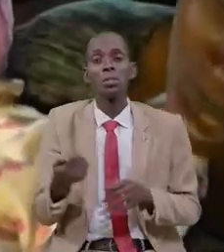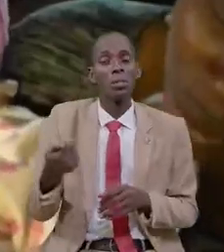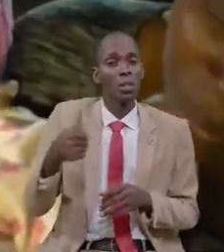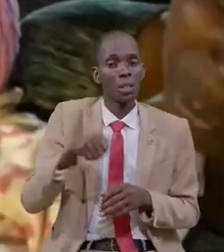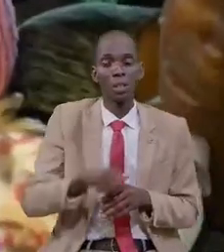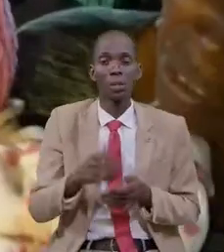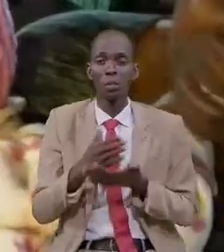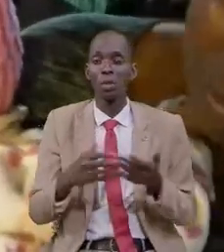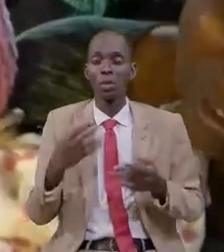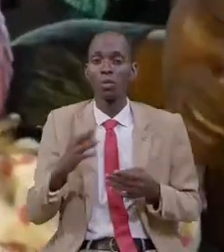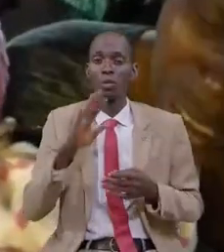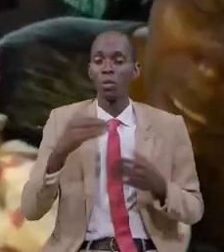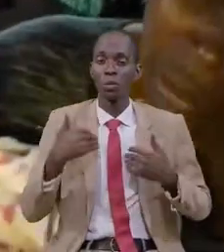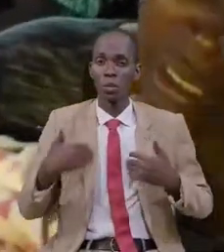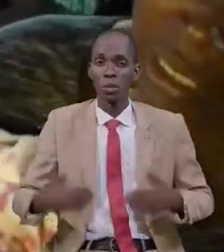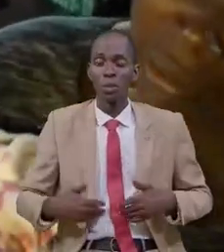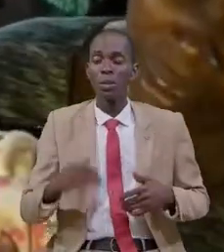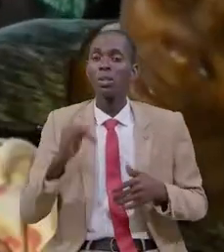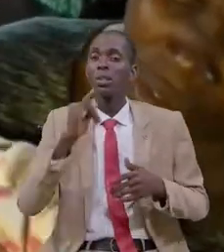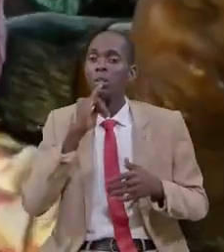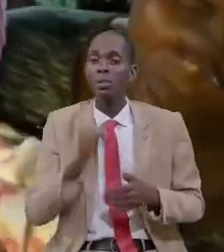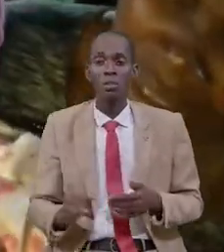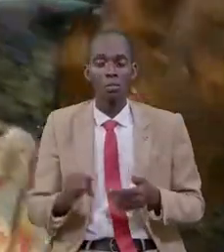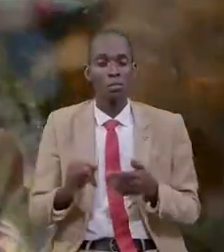partie qui est totalement